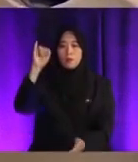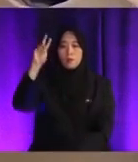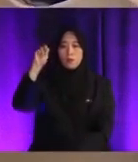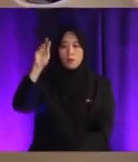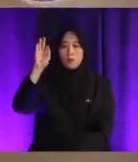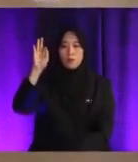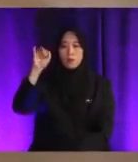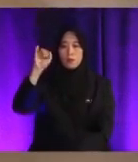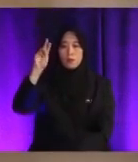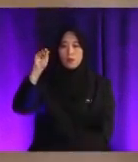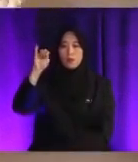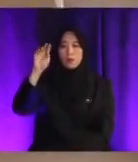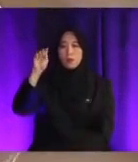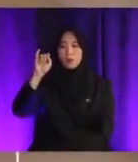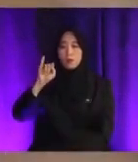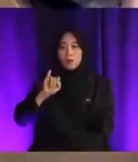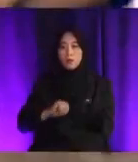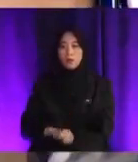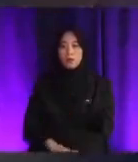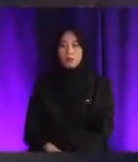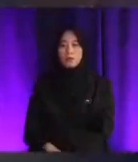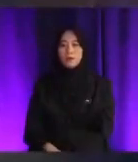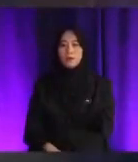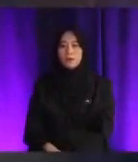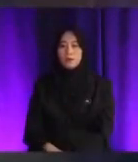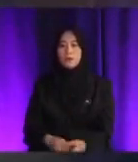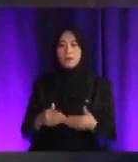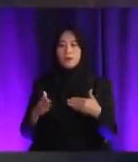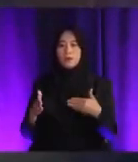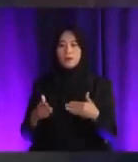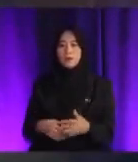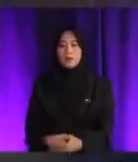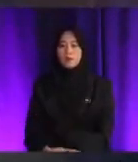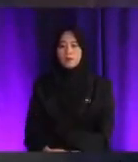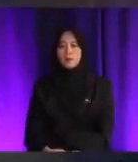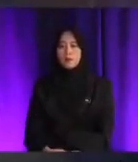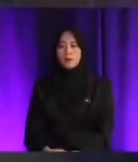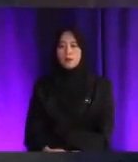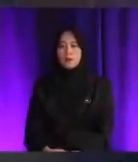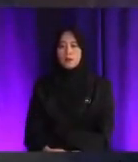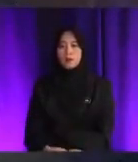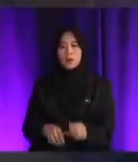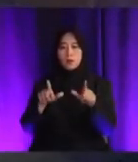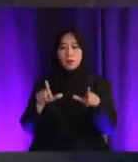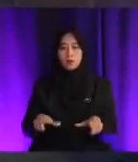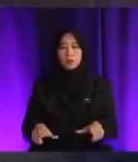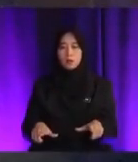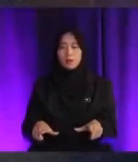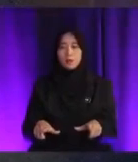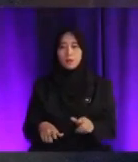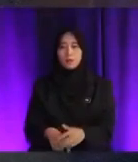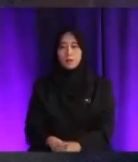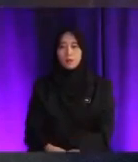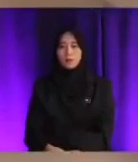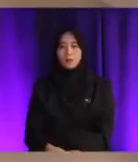Okey, infinity. Nampak tak? Okey, saya lepaskan. Okay. Oh, cikgu terlepaskan pula. Cikgu kan sekali. Okey. Nampak? Bila saya letak, kan. Okey,